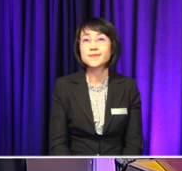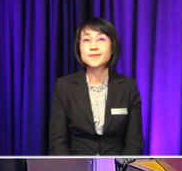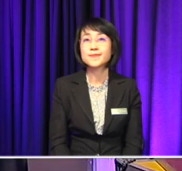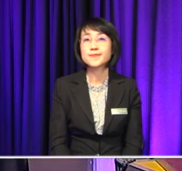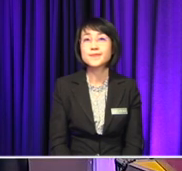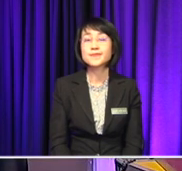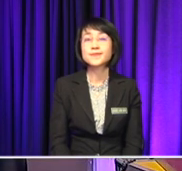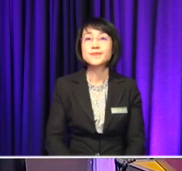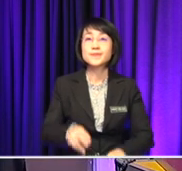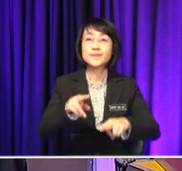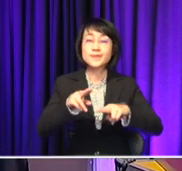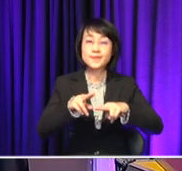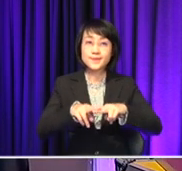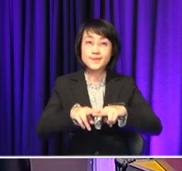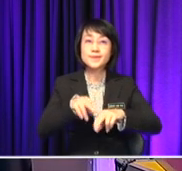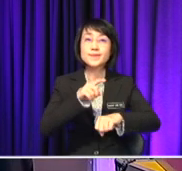sederhana